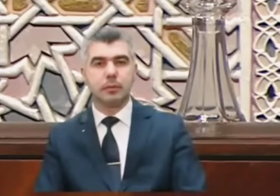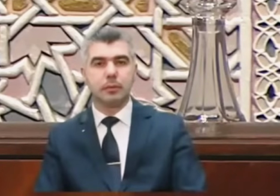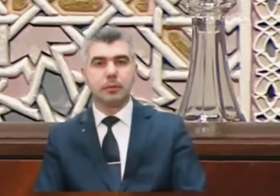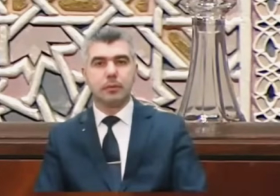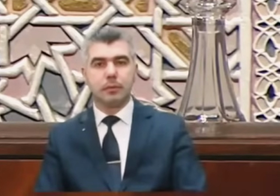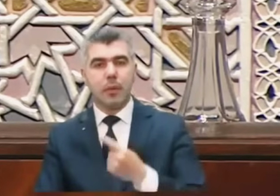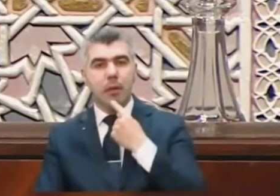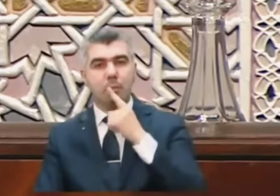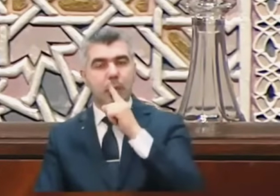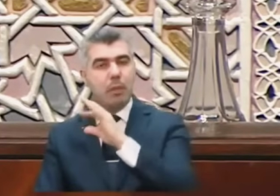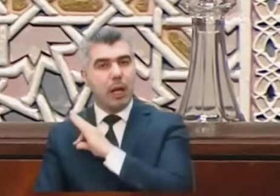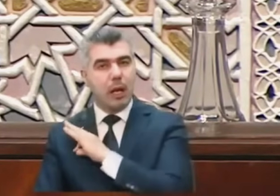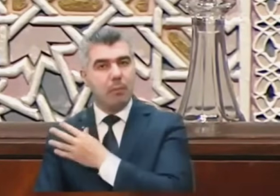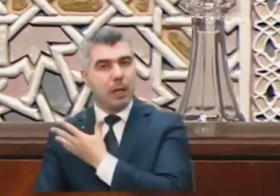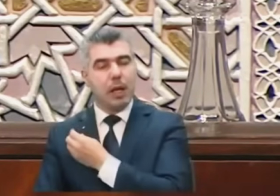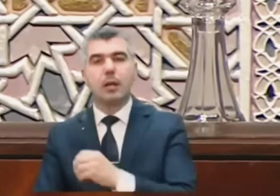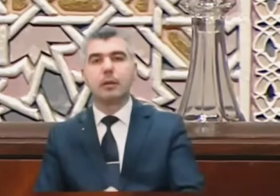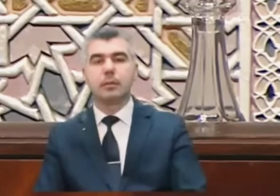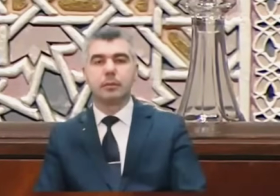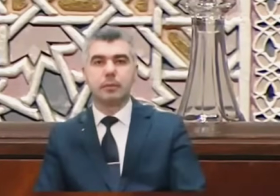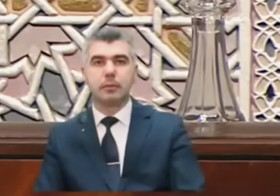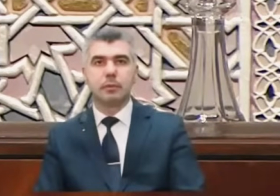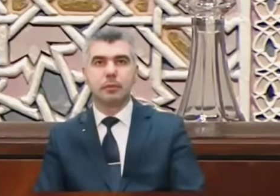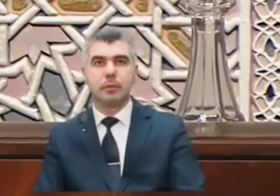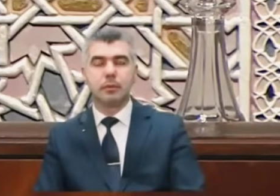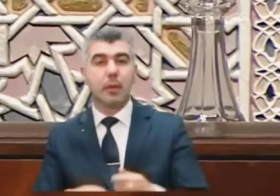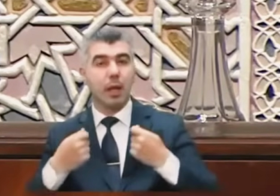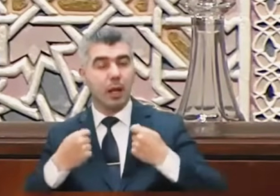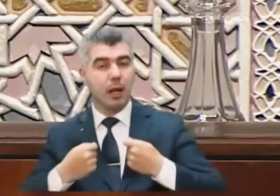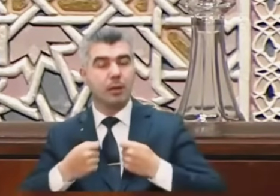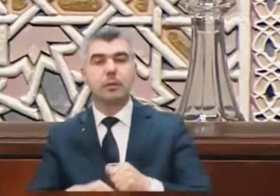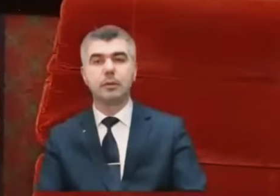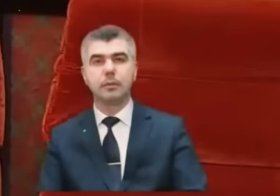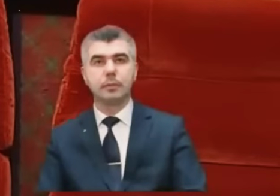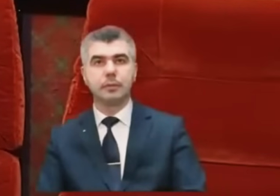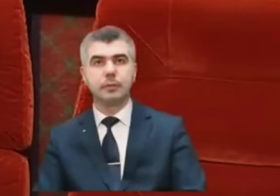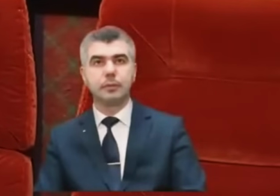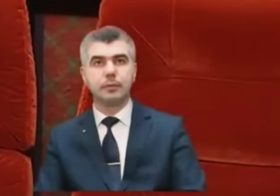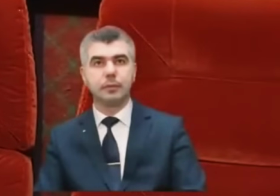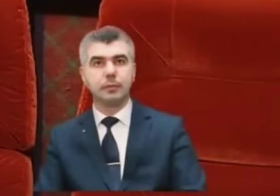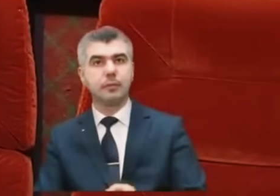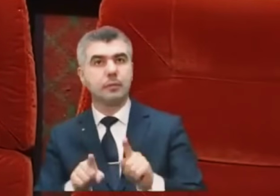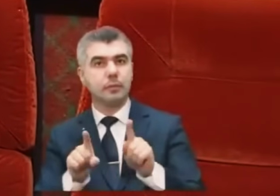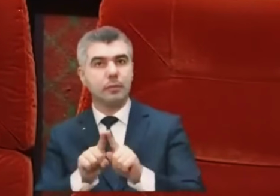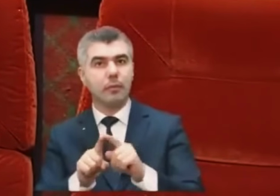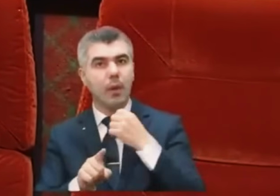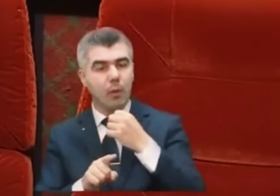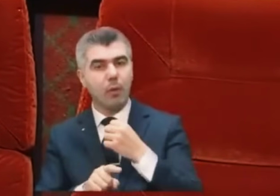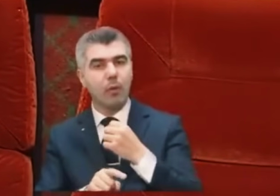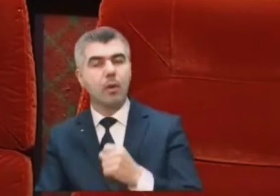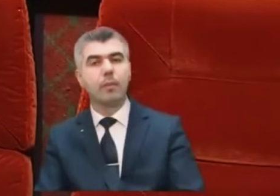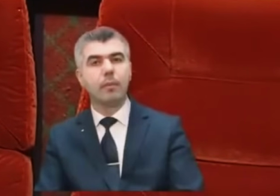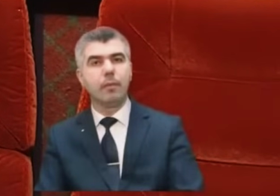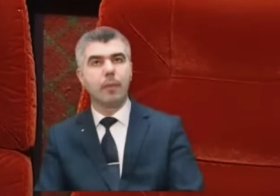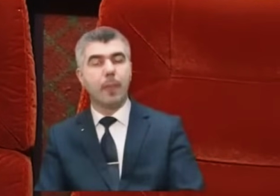بسم الله الرحمن الرحيم. السيد الرئيس، غادي ننطلق من العبارة اللي جات في الكلام ديالكم فاش